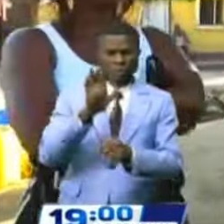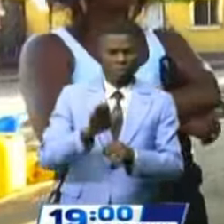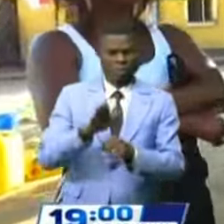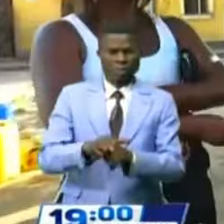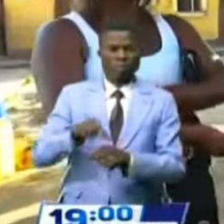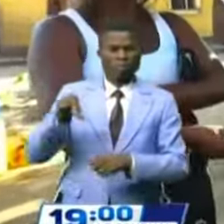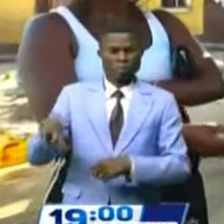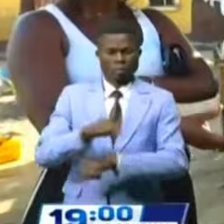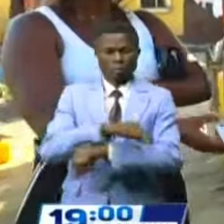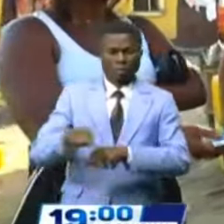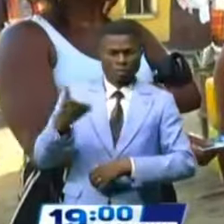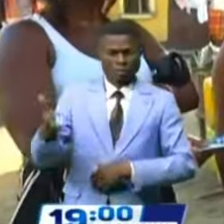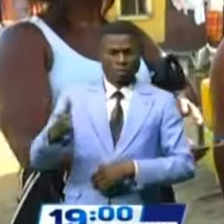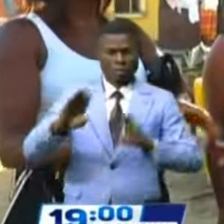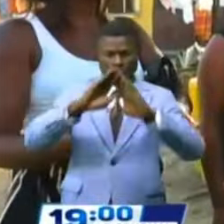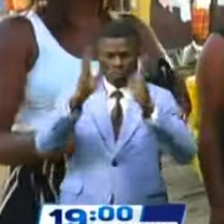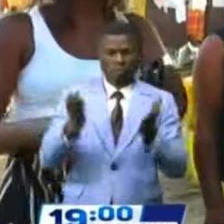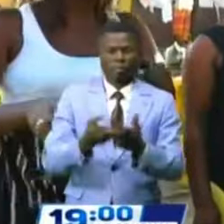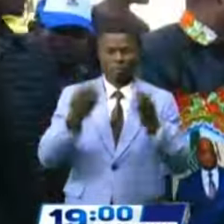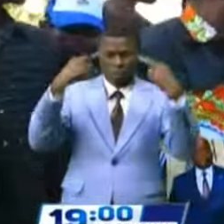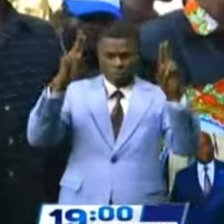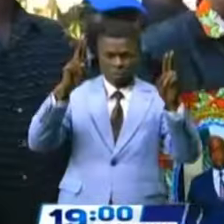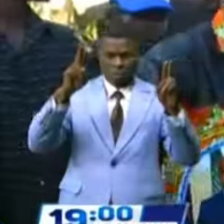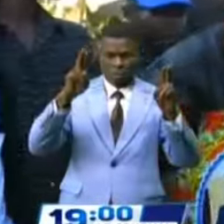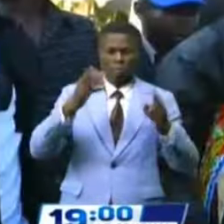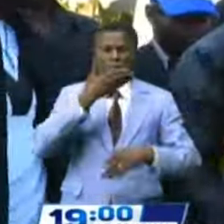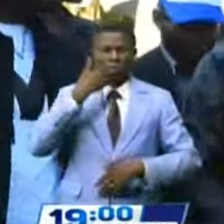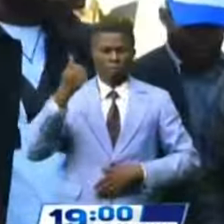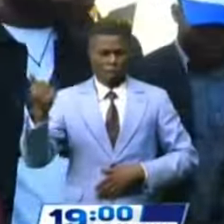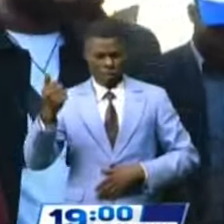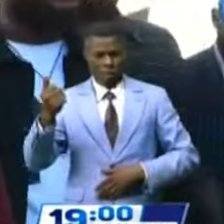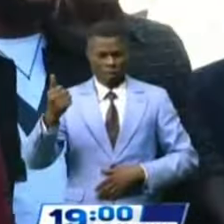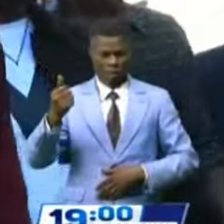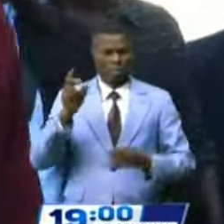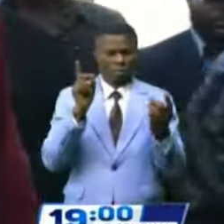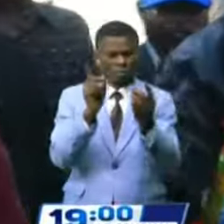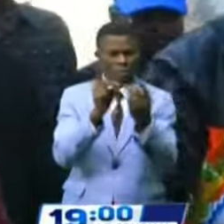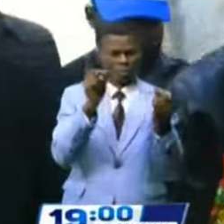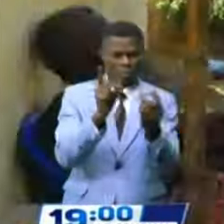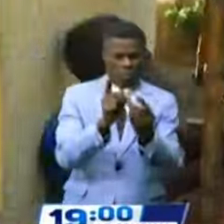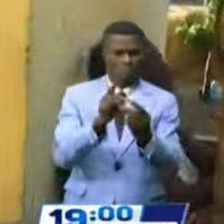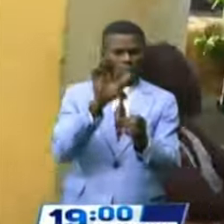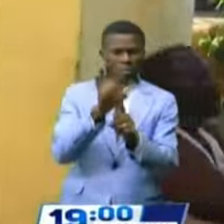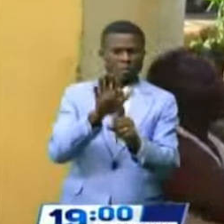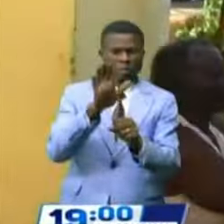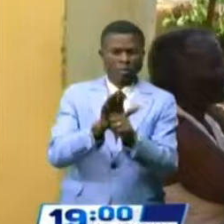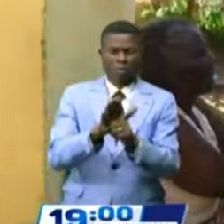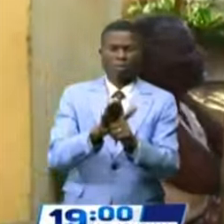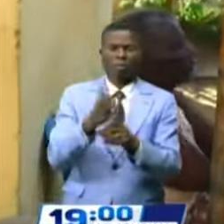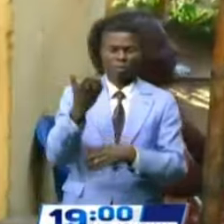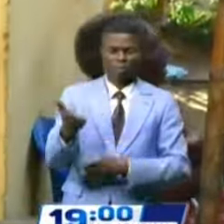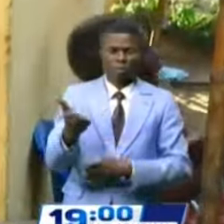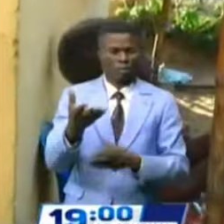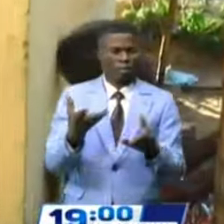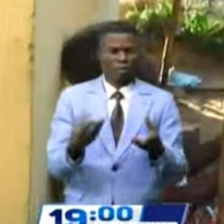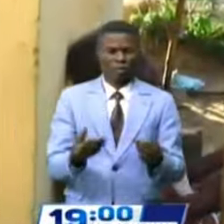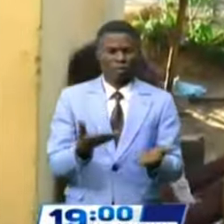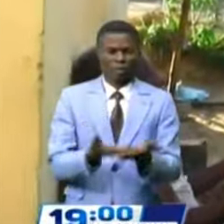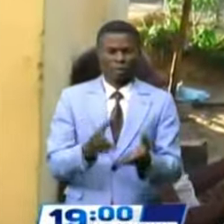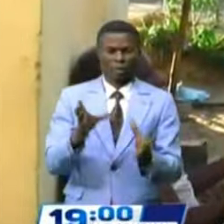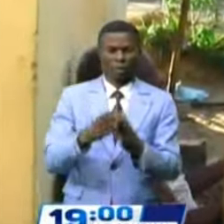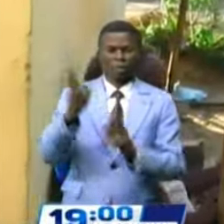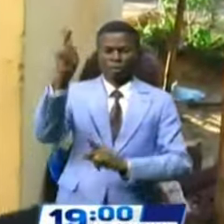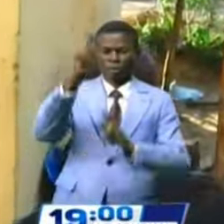quartier général. Tout lui réussit à la perfection et les contacts sont trop aisés et faciles